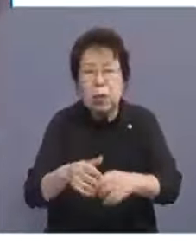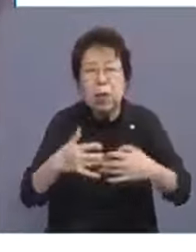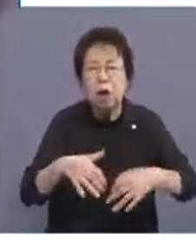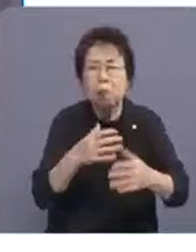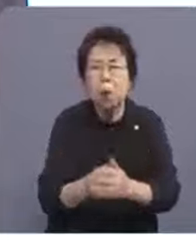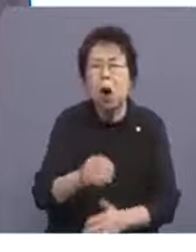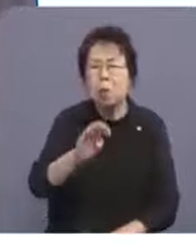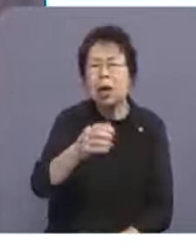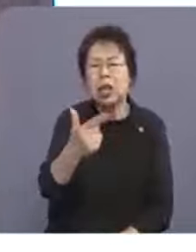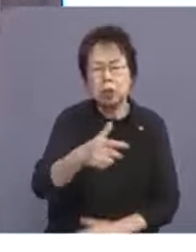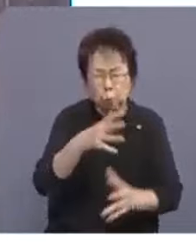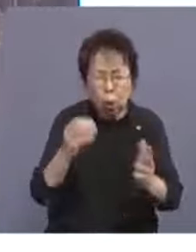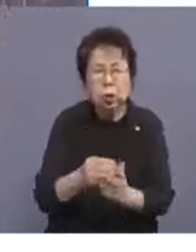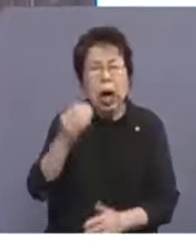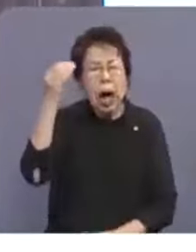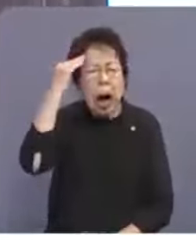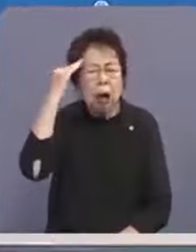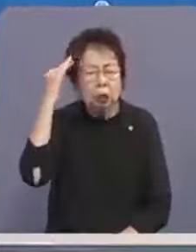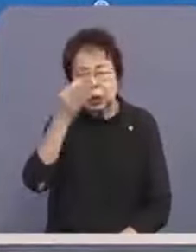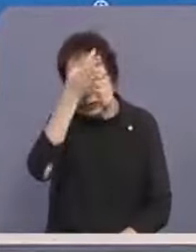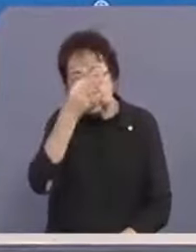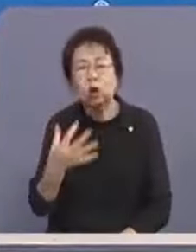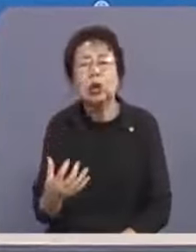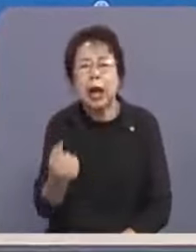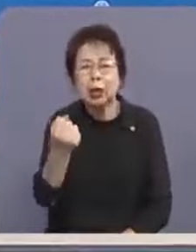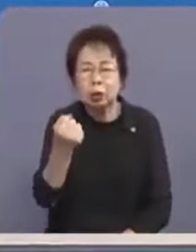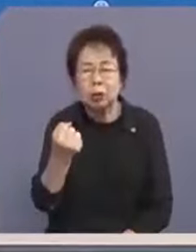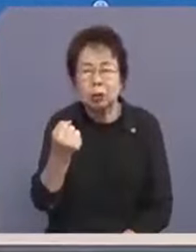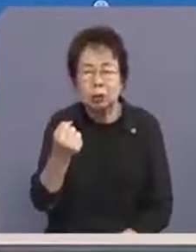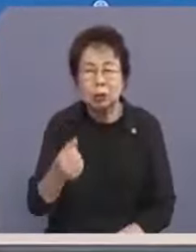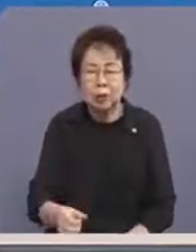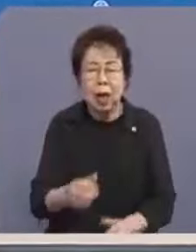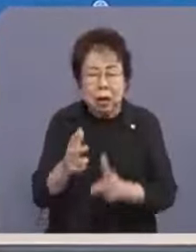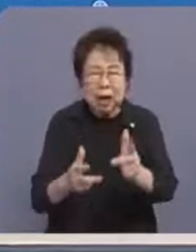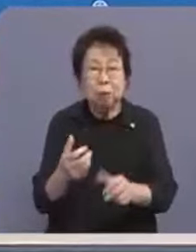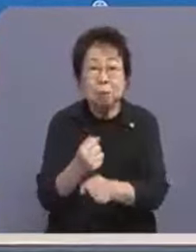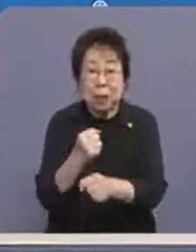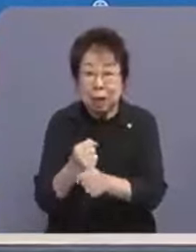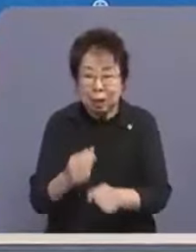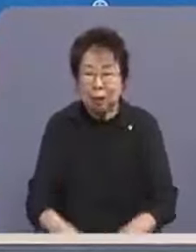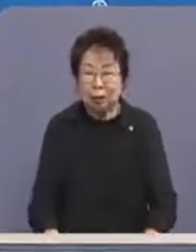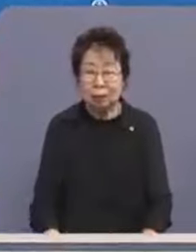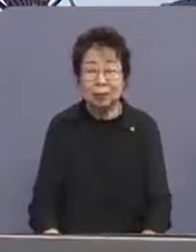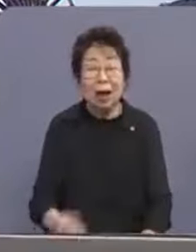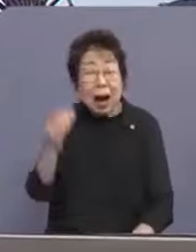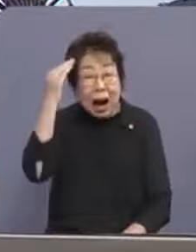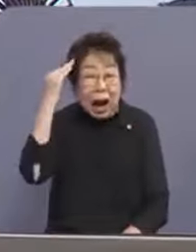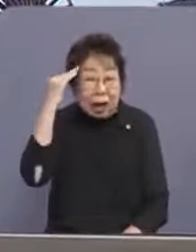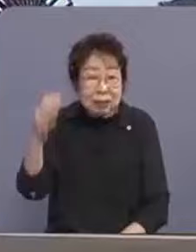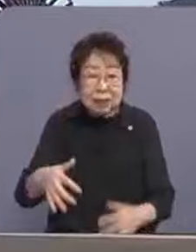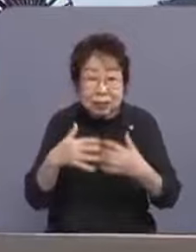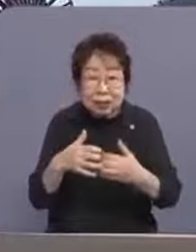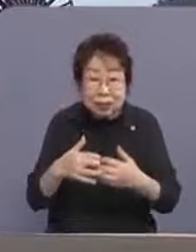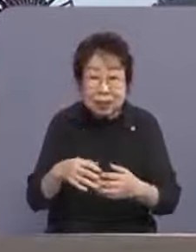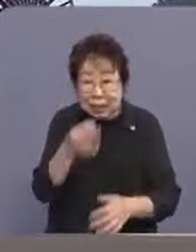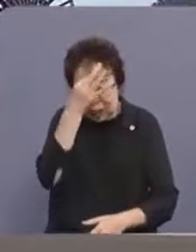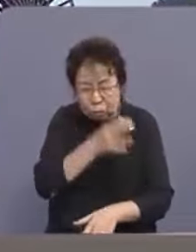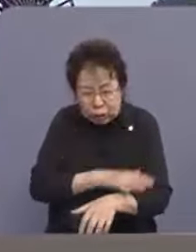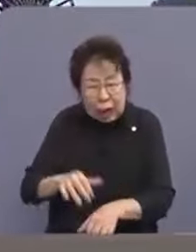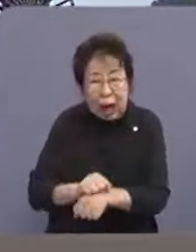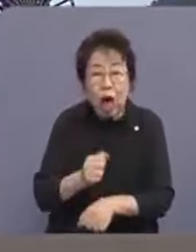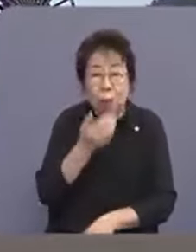크레인 46기가 있습니다. 모두 국내 기업이 만들었습니다. 국산 하역 장비 생산이 재개된